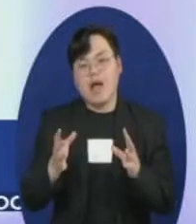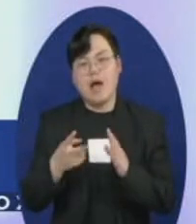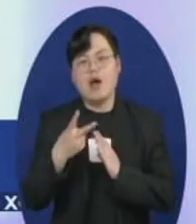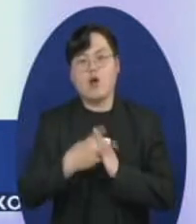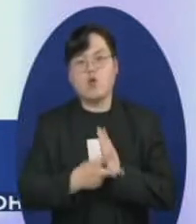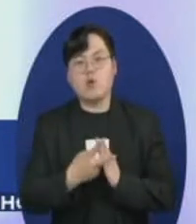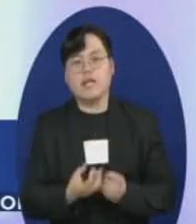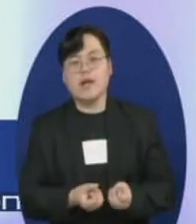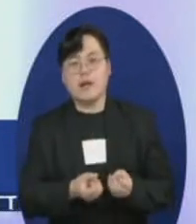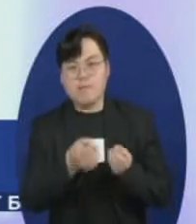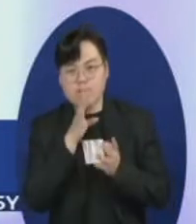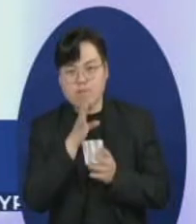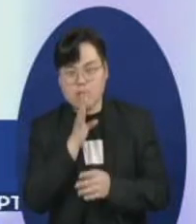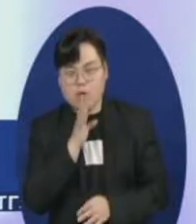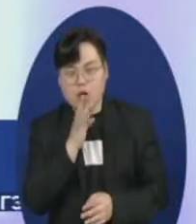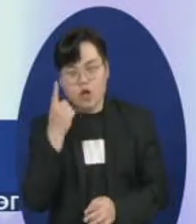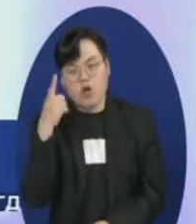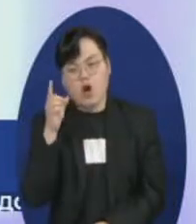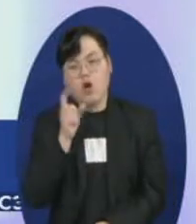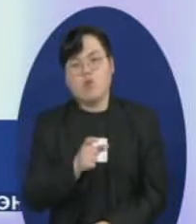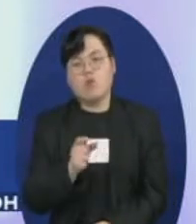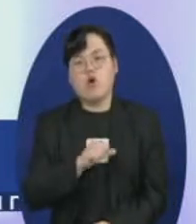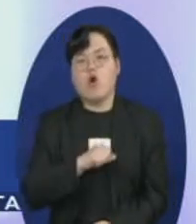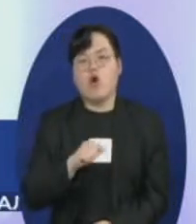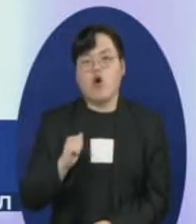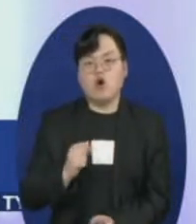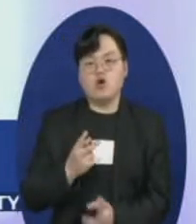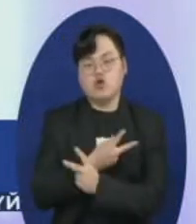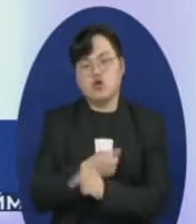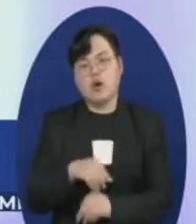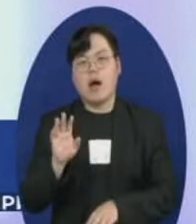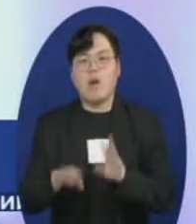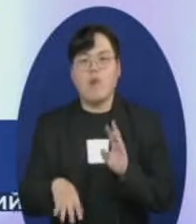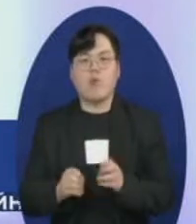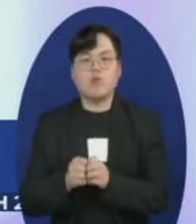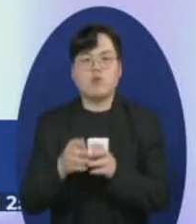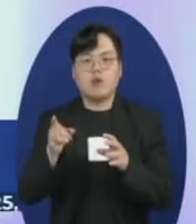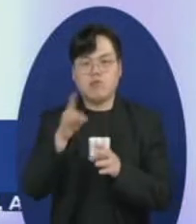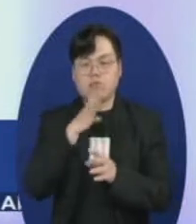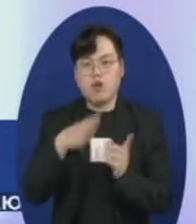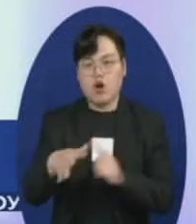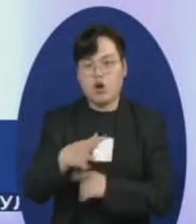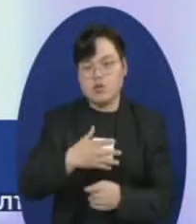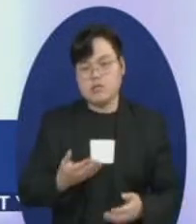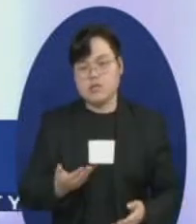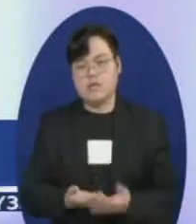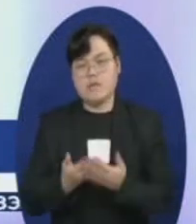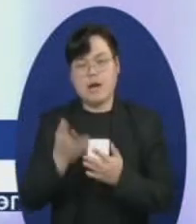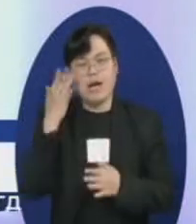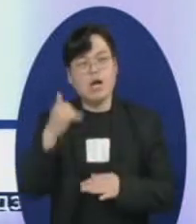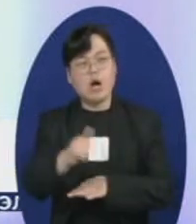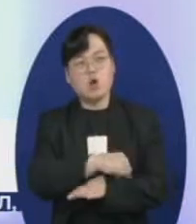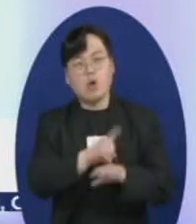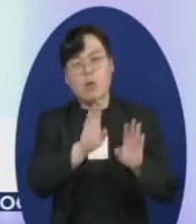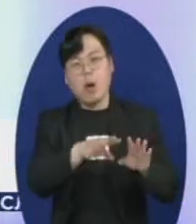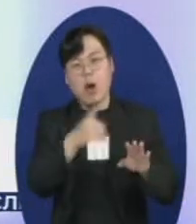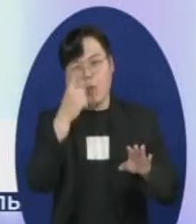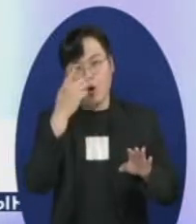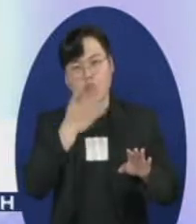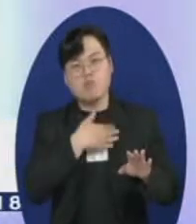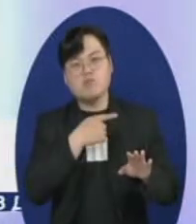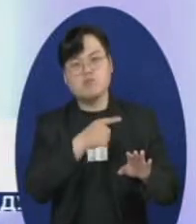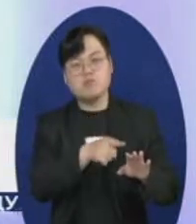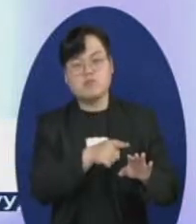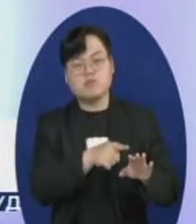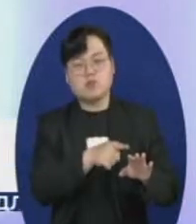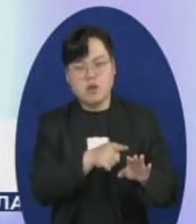үнэлгээтэй болгох, зохиолчдоо өөрөө бас бүтээл төрүүлэх, одоо ийм орчин нөхцөлийн дээшлүүлэх, сайжруулах, за гадаадад одоо энэ бас Монголын соёл